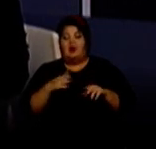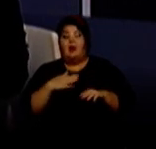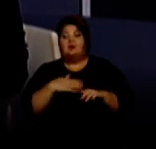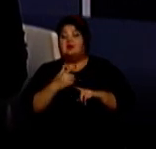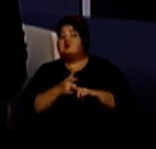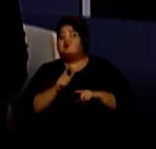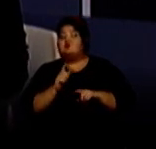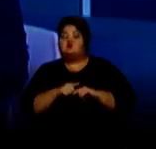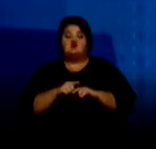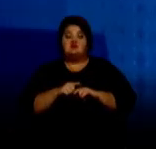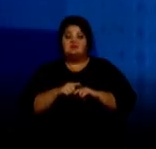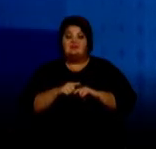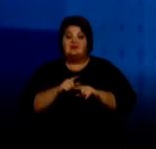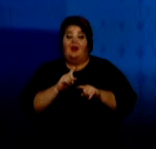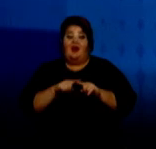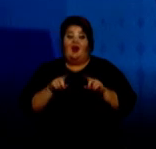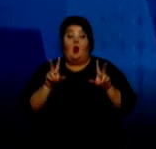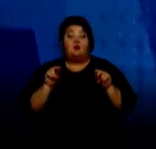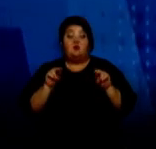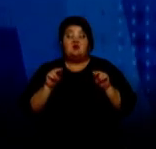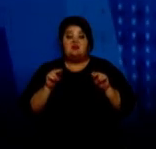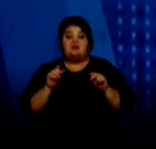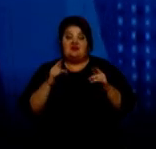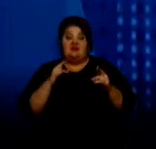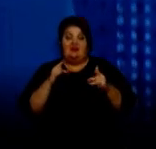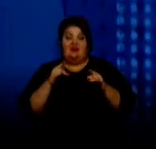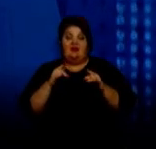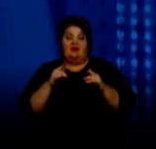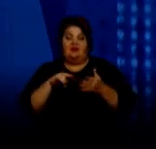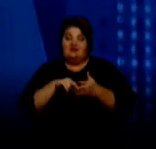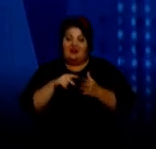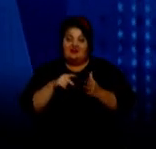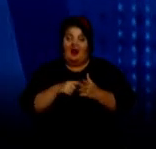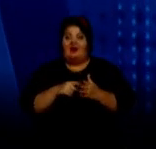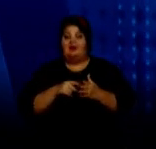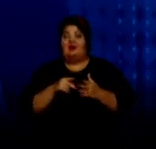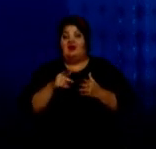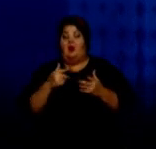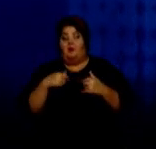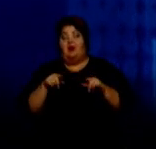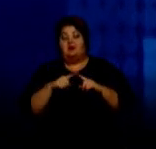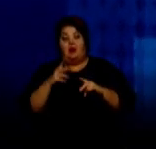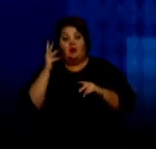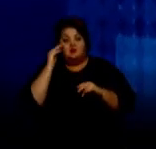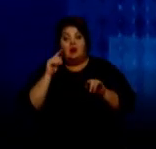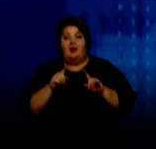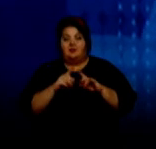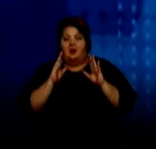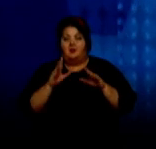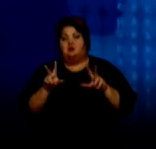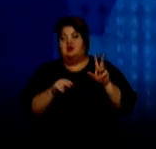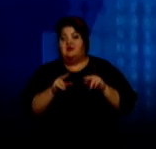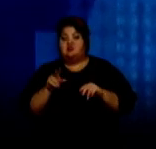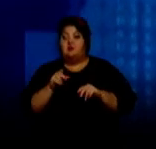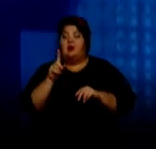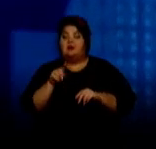дуже оптимістичний сценарій. Ми всі розраховуємо, що саме так і буде. Але зважаємо на те, що, по-перше, як